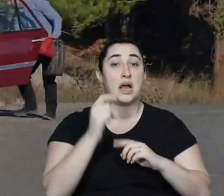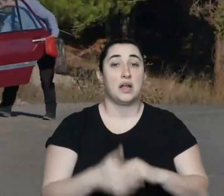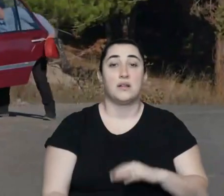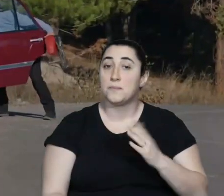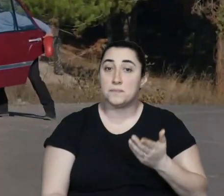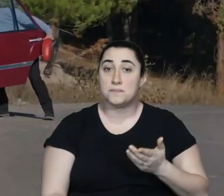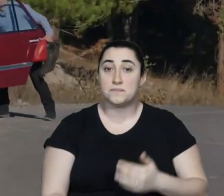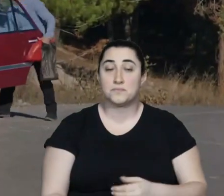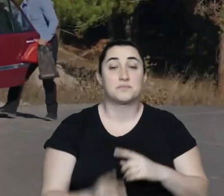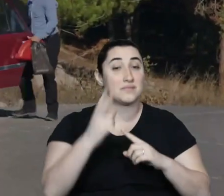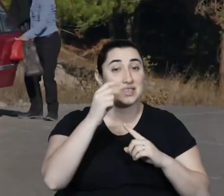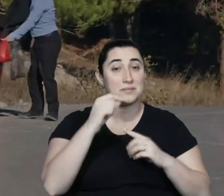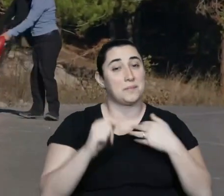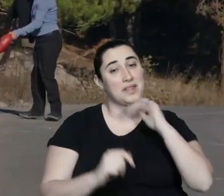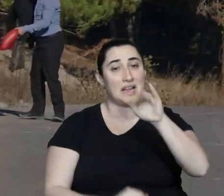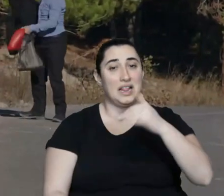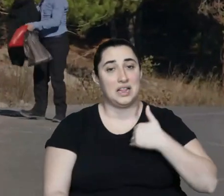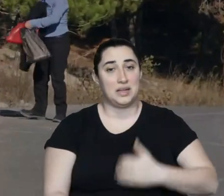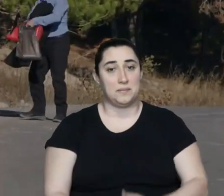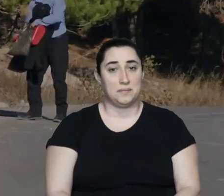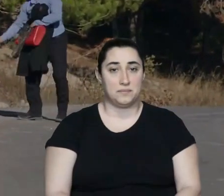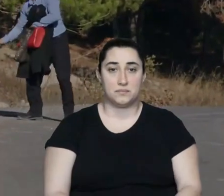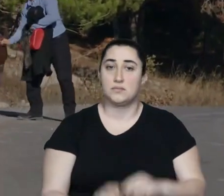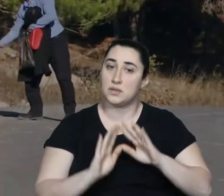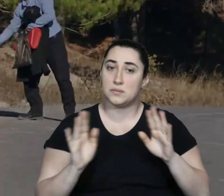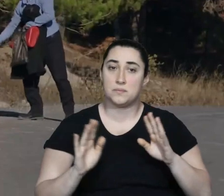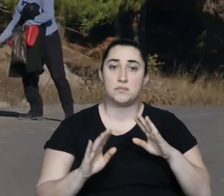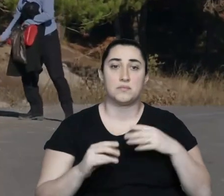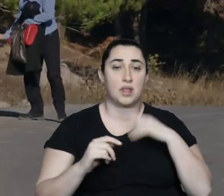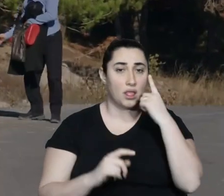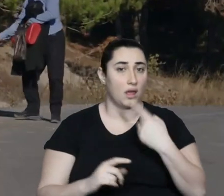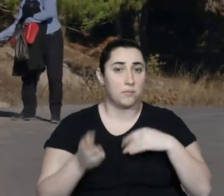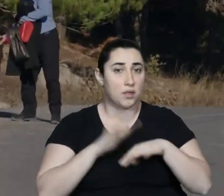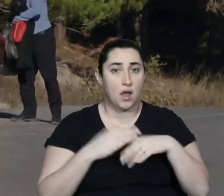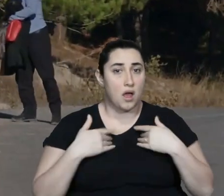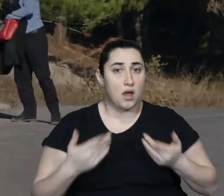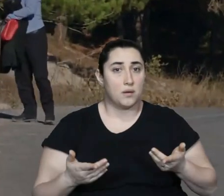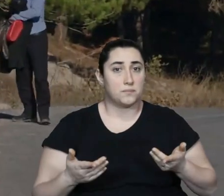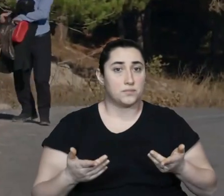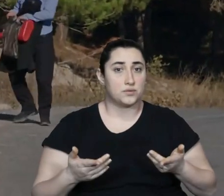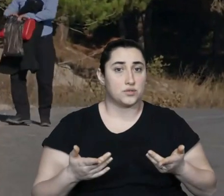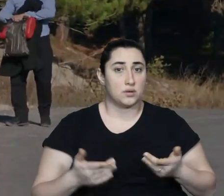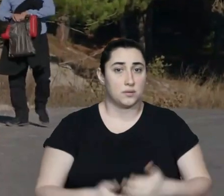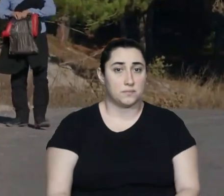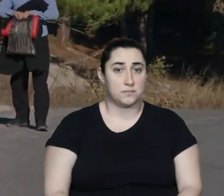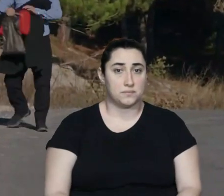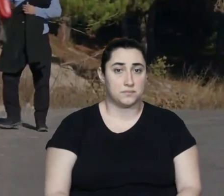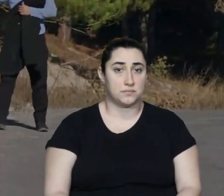İsmail. Heh. İsmail ben de geleceğim. Tamam. Ne yapacağım tek başıma burada?